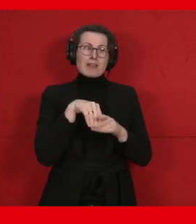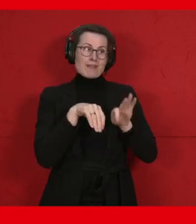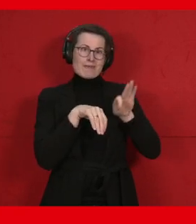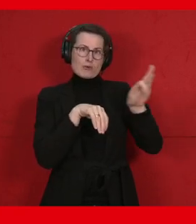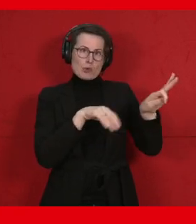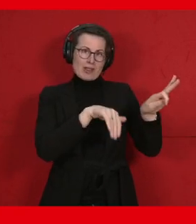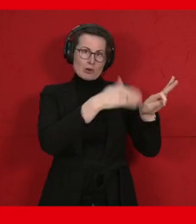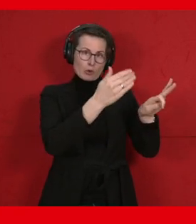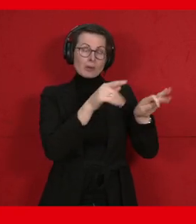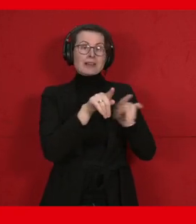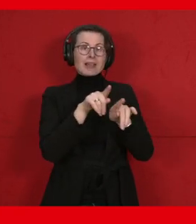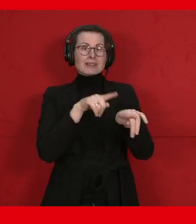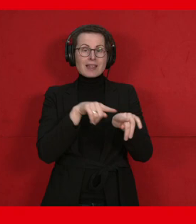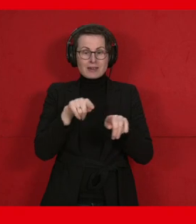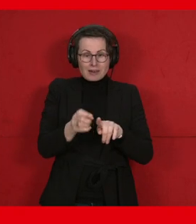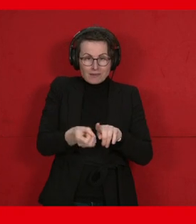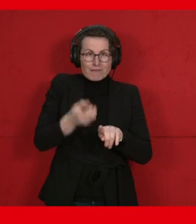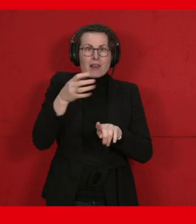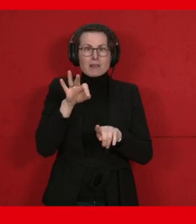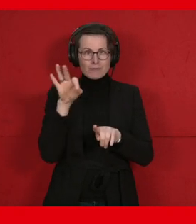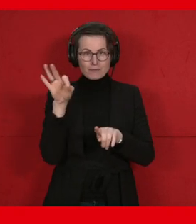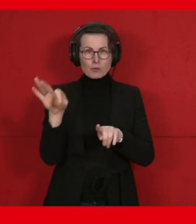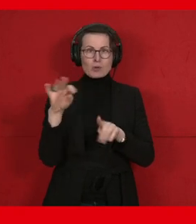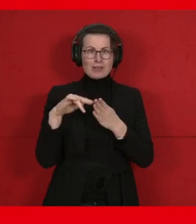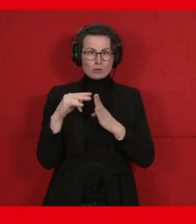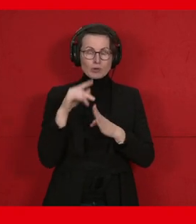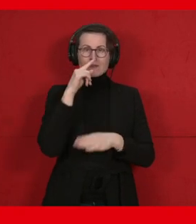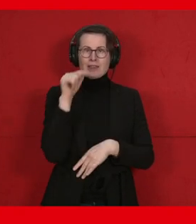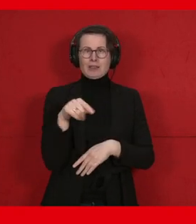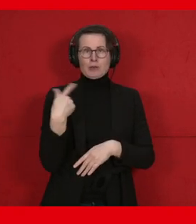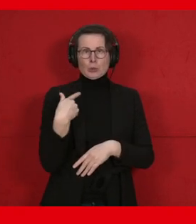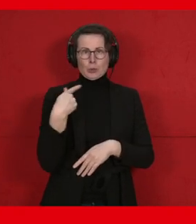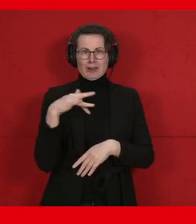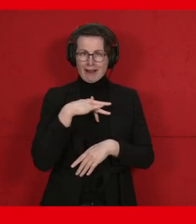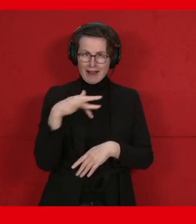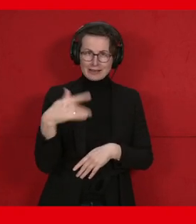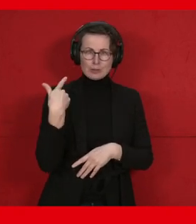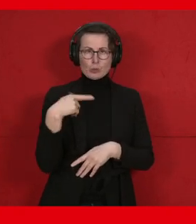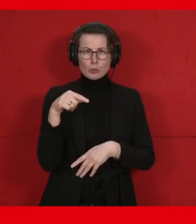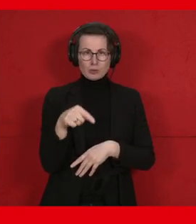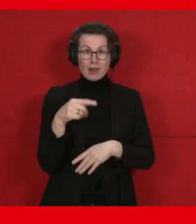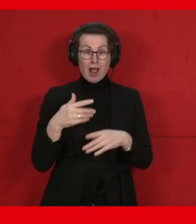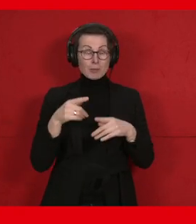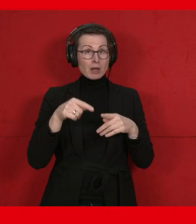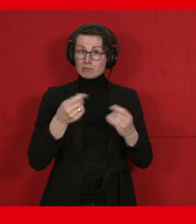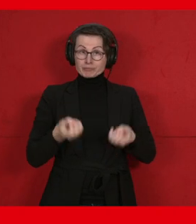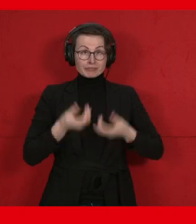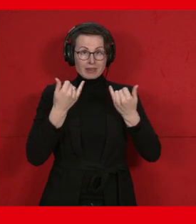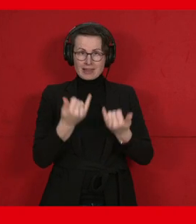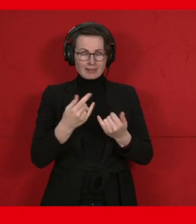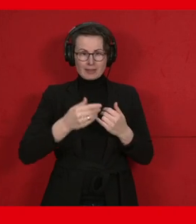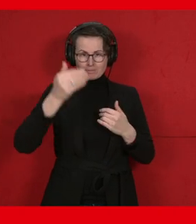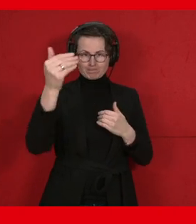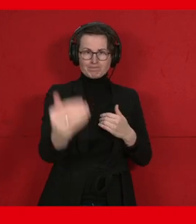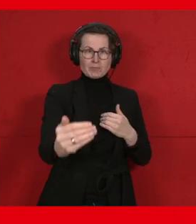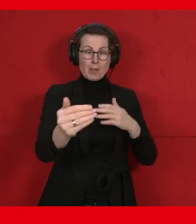Quelle für Technologie, wenn er am Ende grün ist. Aber auf dem Weg dorthin müssen wir die Bereitschaft haben, da bin ich völlig bei